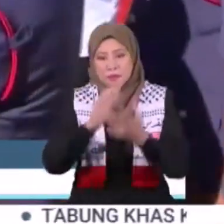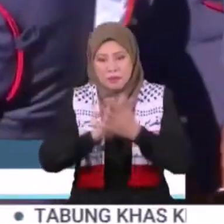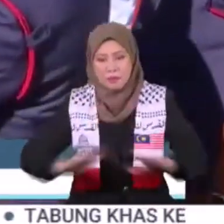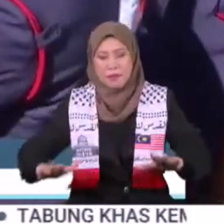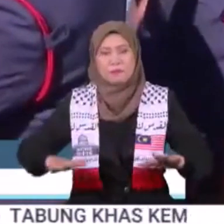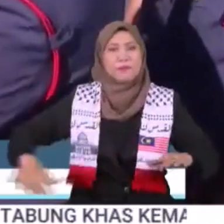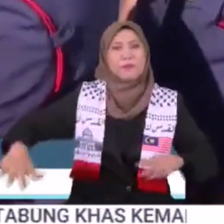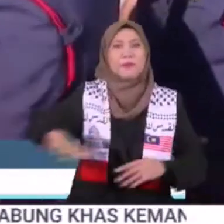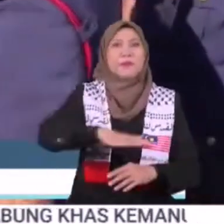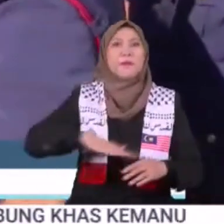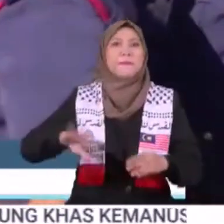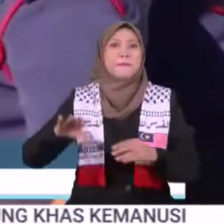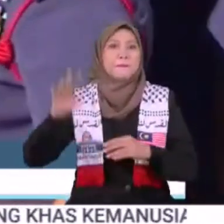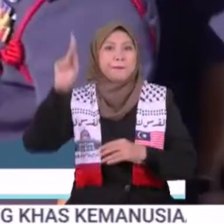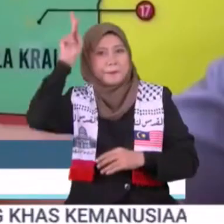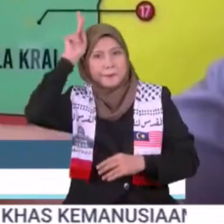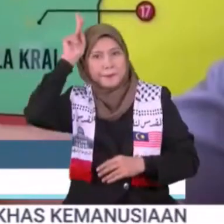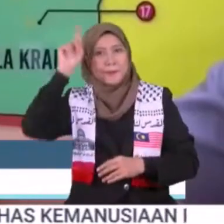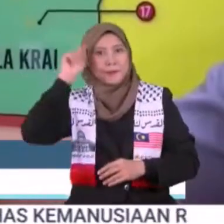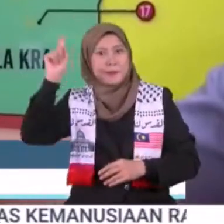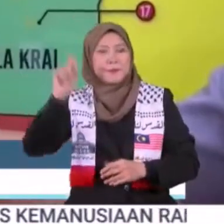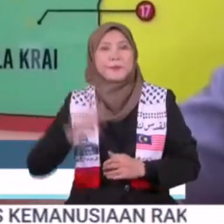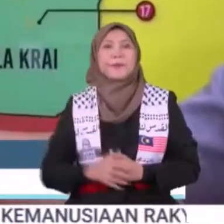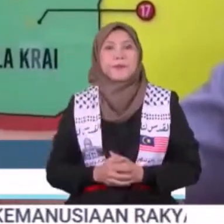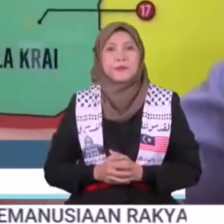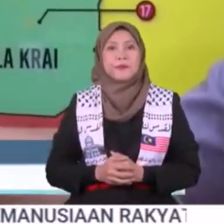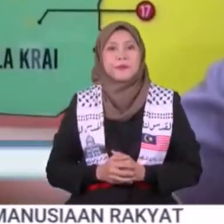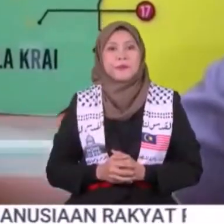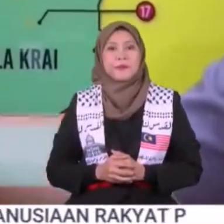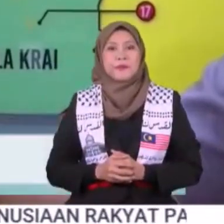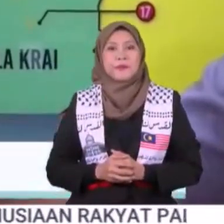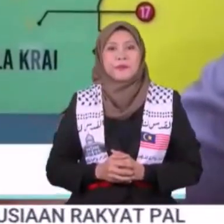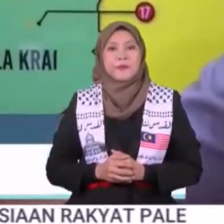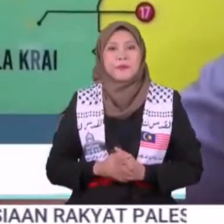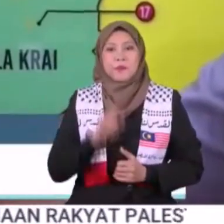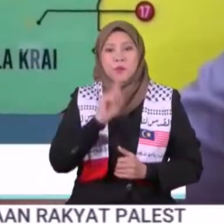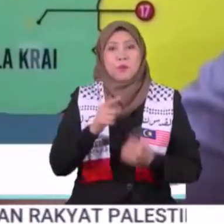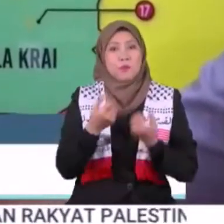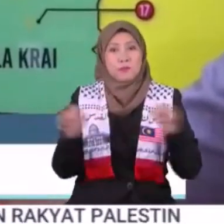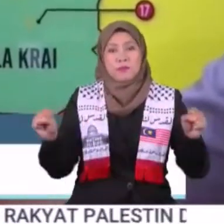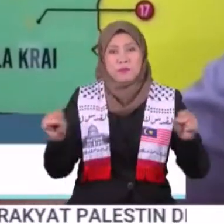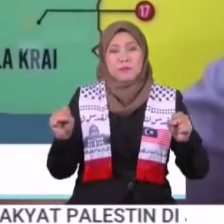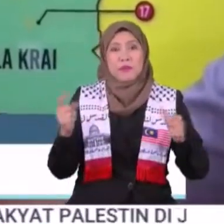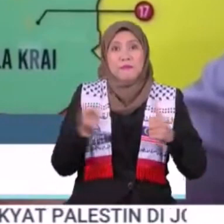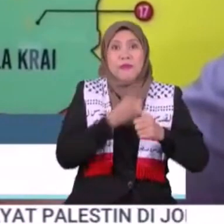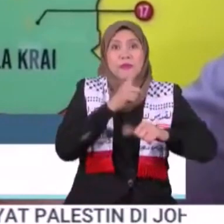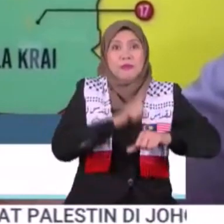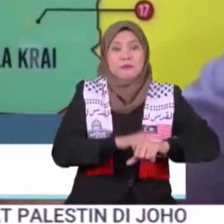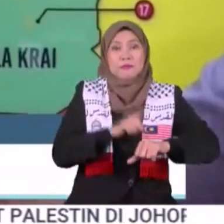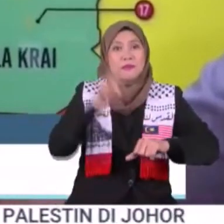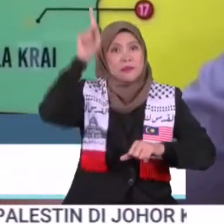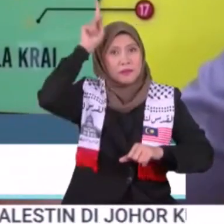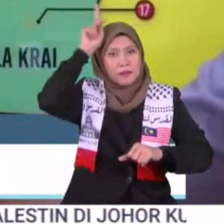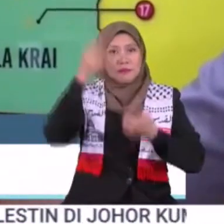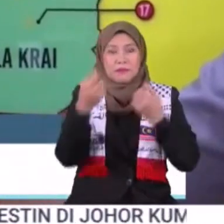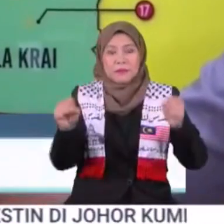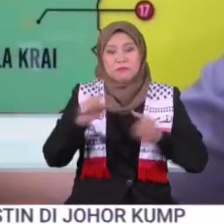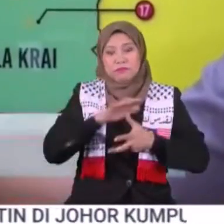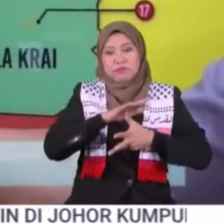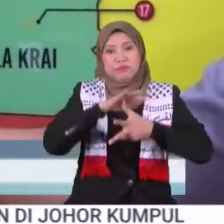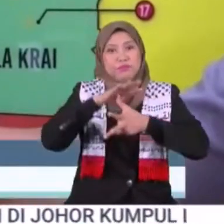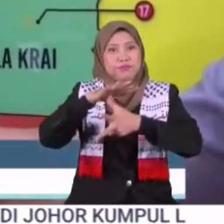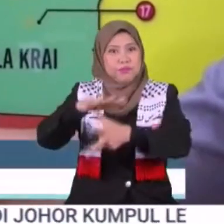kawasan sekitar Pantai Timur. Perasmian kita punya helipad yang pertama kali di Kelantan ini